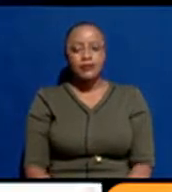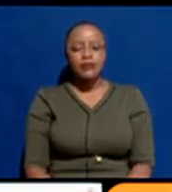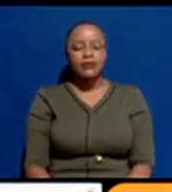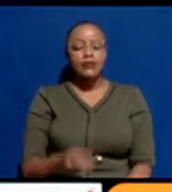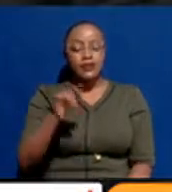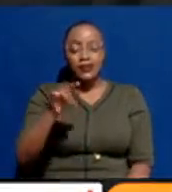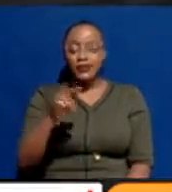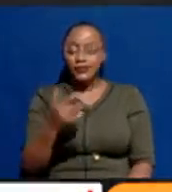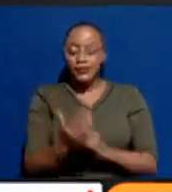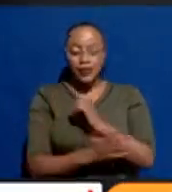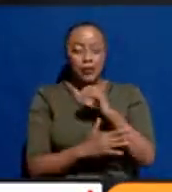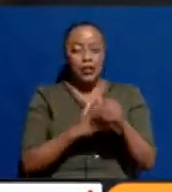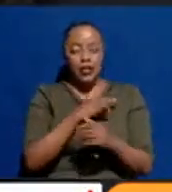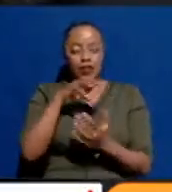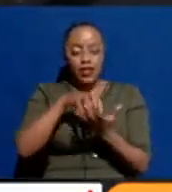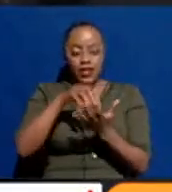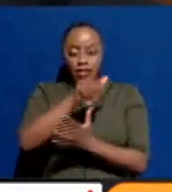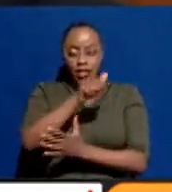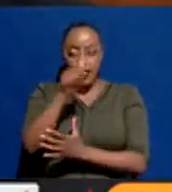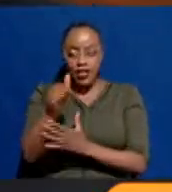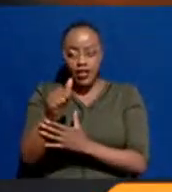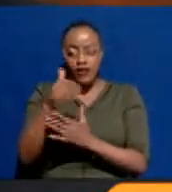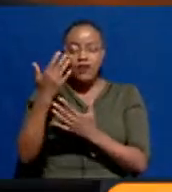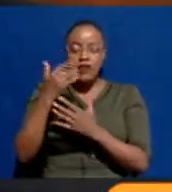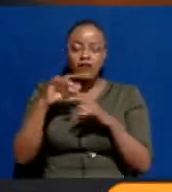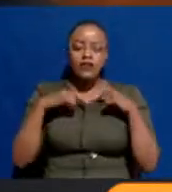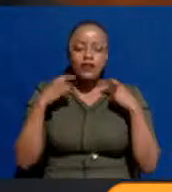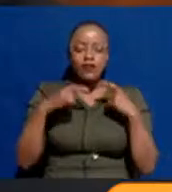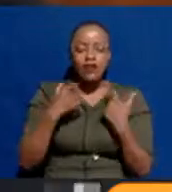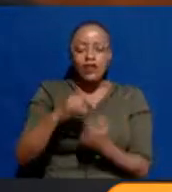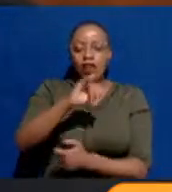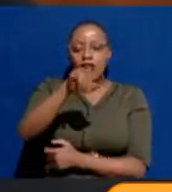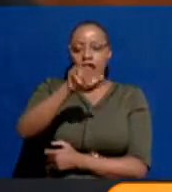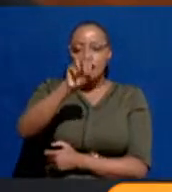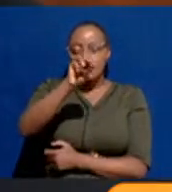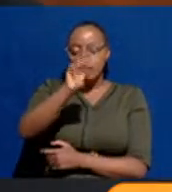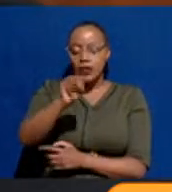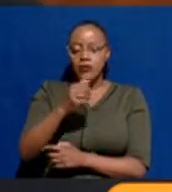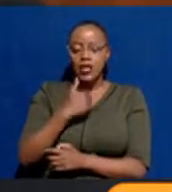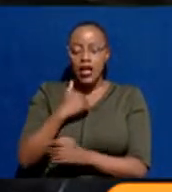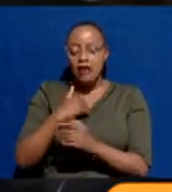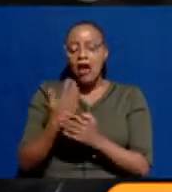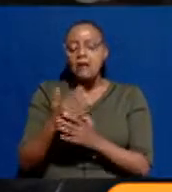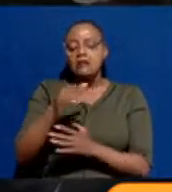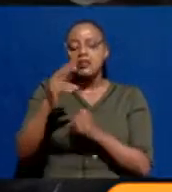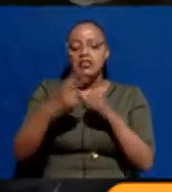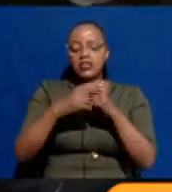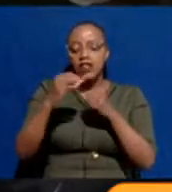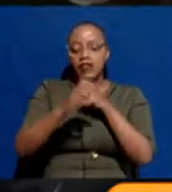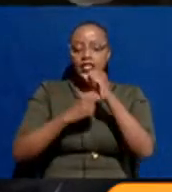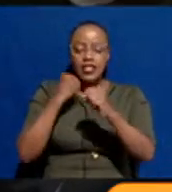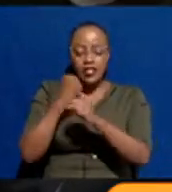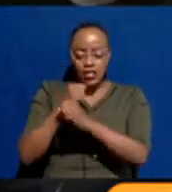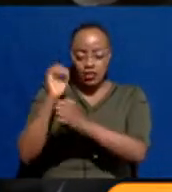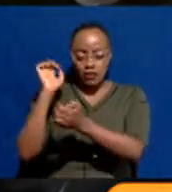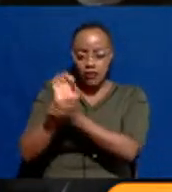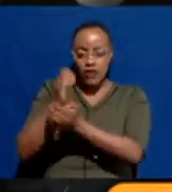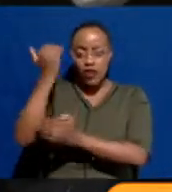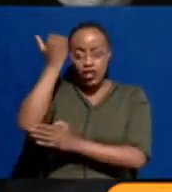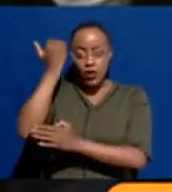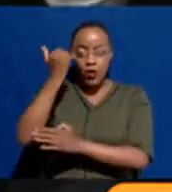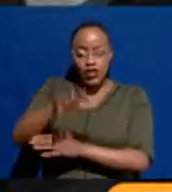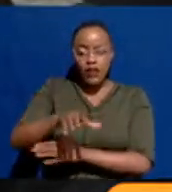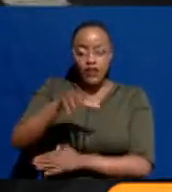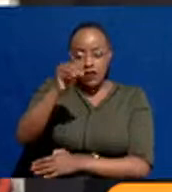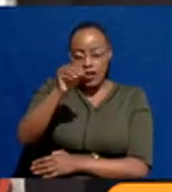Quite unfortunate. Katika kesi nyingine, kasisi James Njuguna amehukumiwa kifungo cha miaka 70 gerezani kwa kupatikana